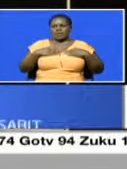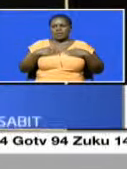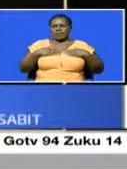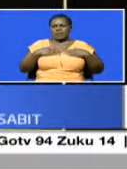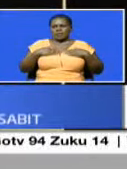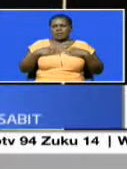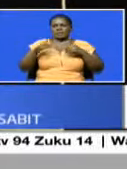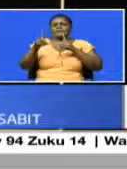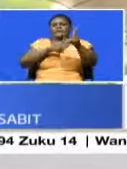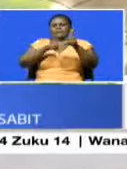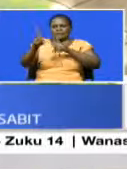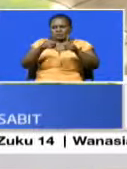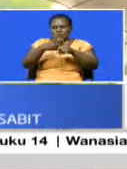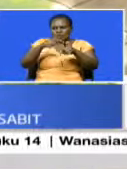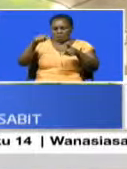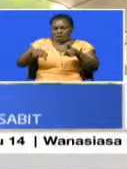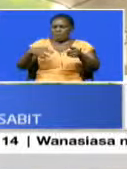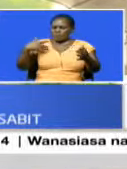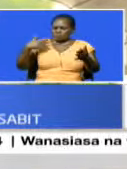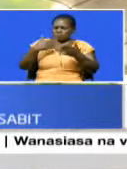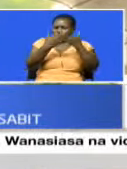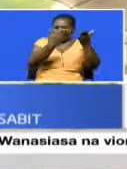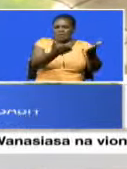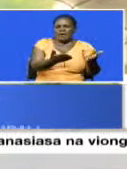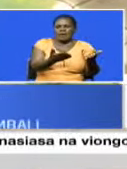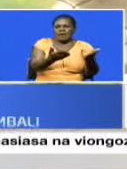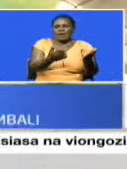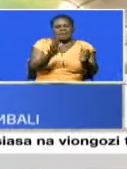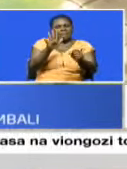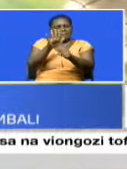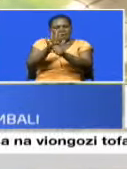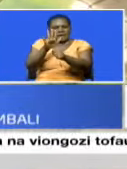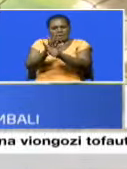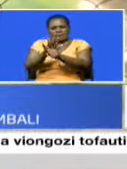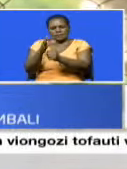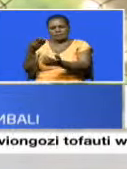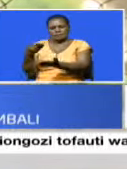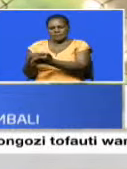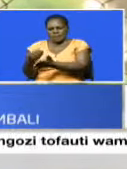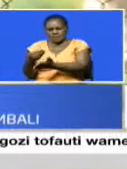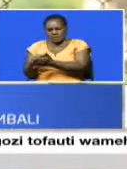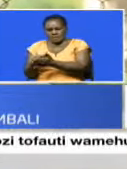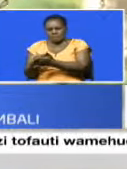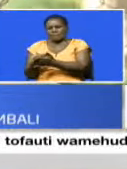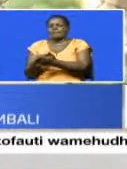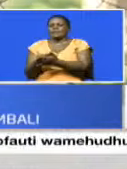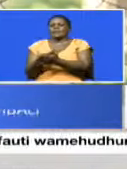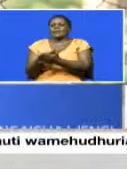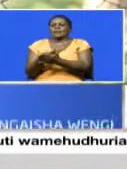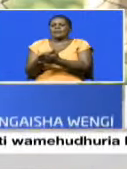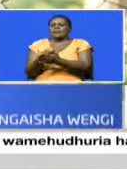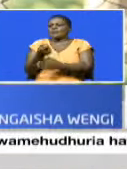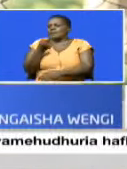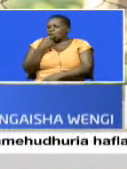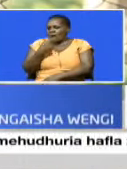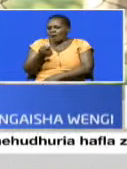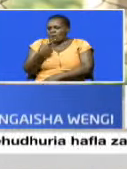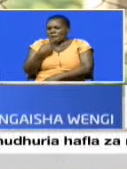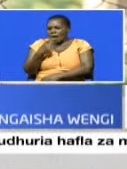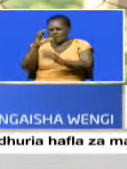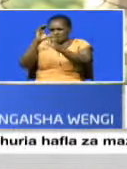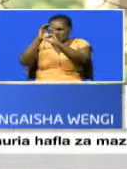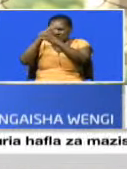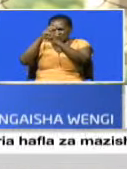Kwanza transport peke yake kutoka hapa mpaka huko ni pesa mingi, na dawa yenyewe kufanywa naye